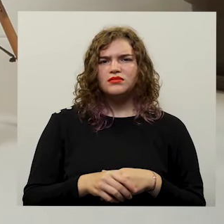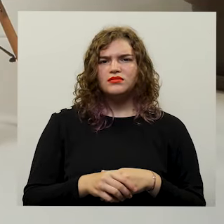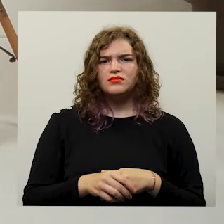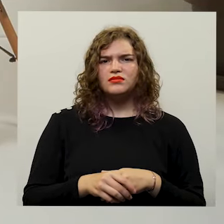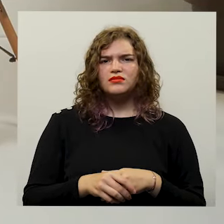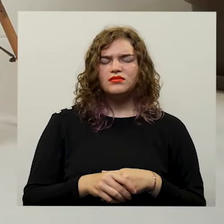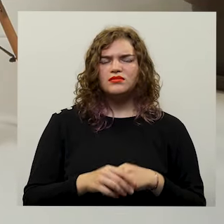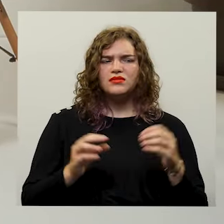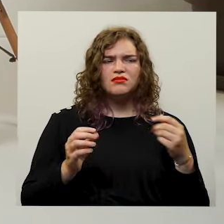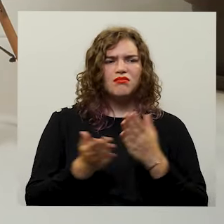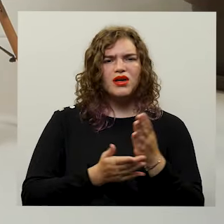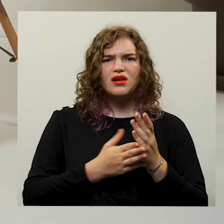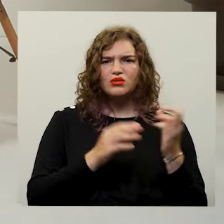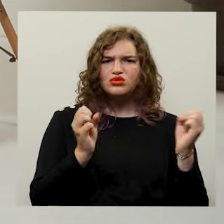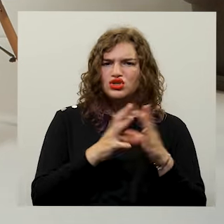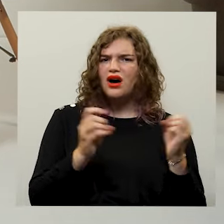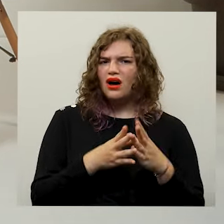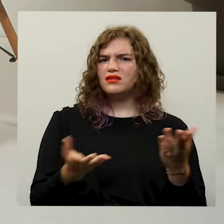certăreț.